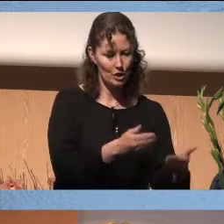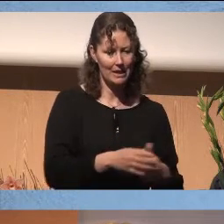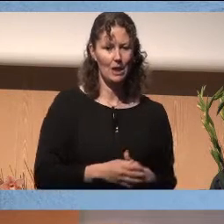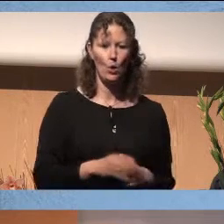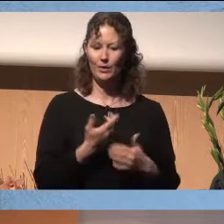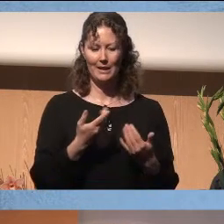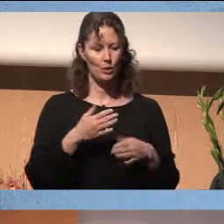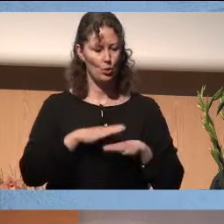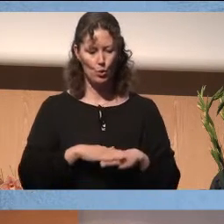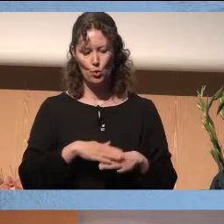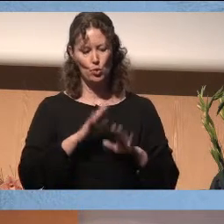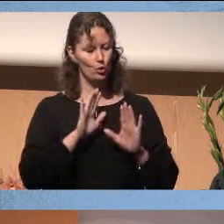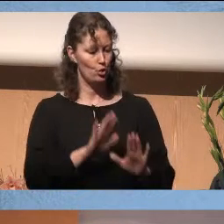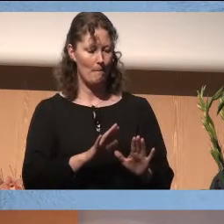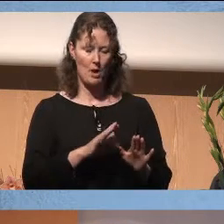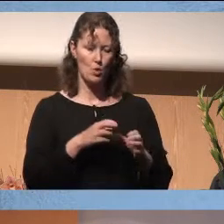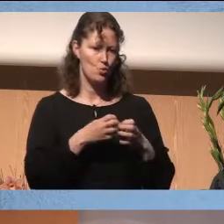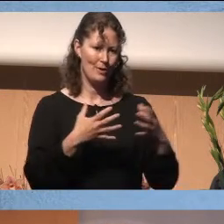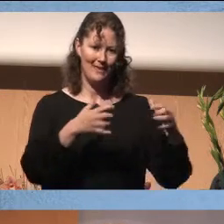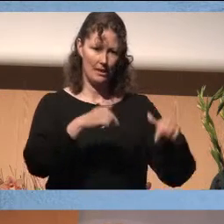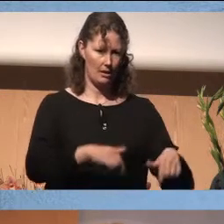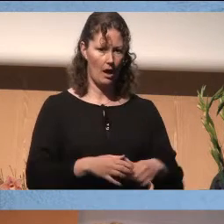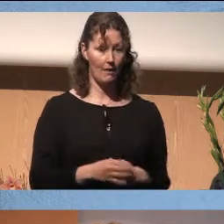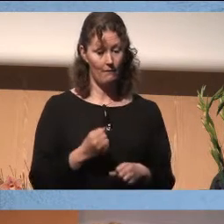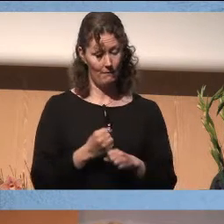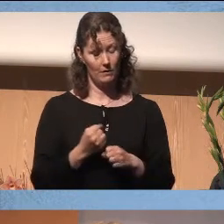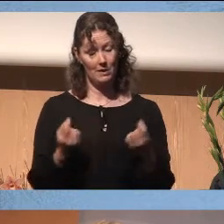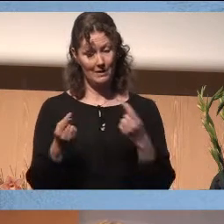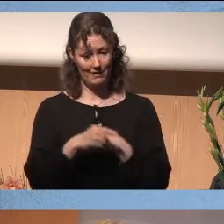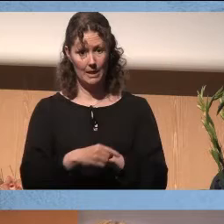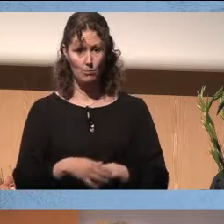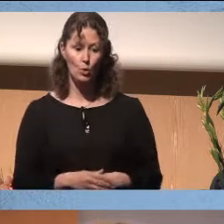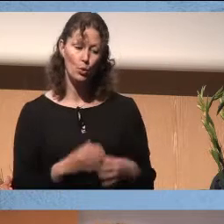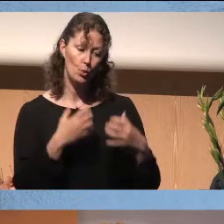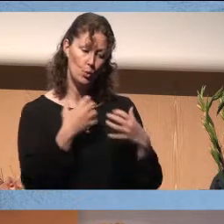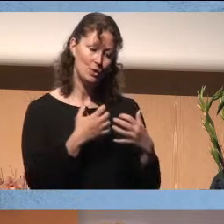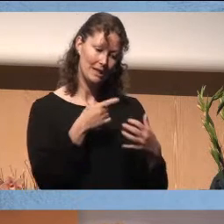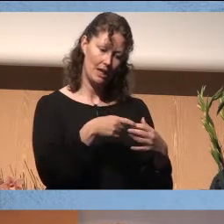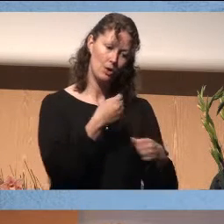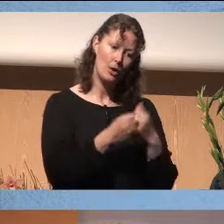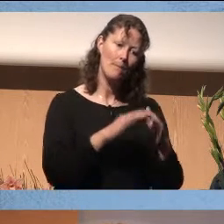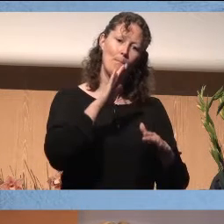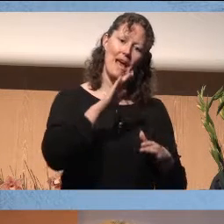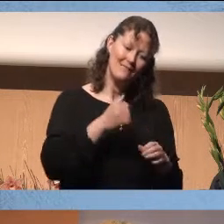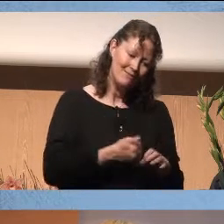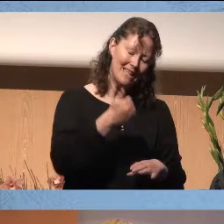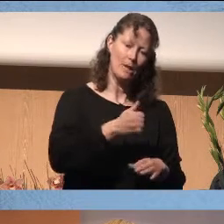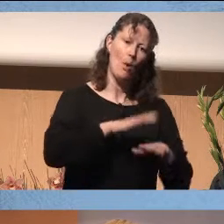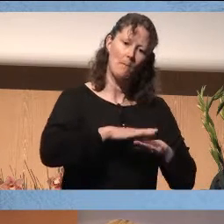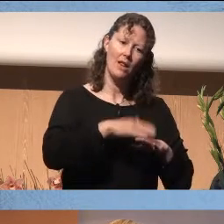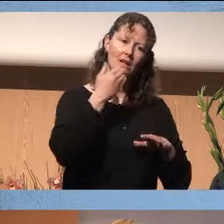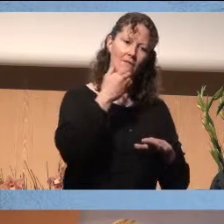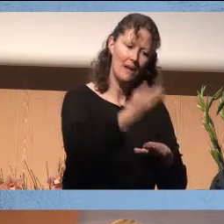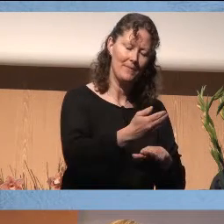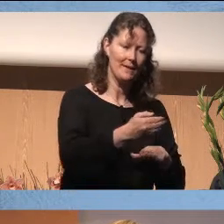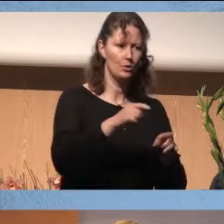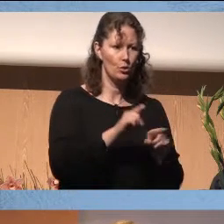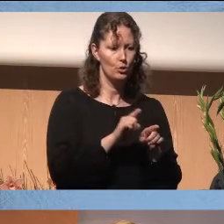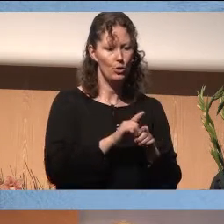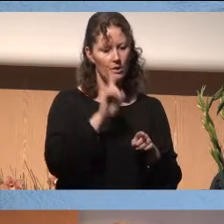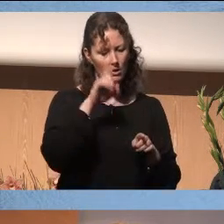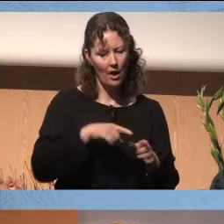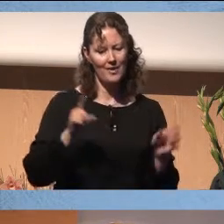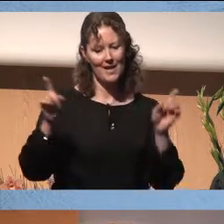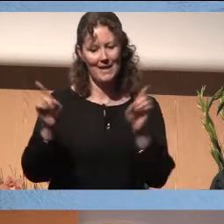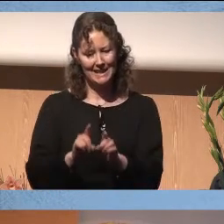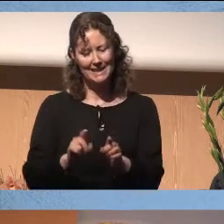til å stoppe dagens utvikling. Tvert imot, usikkerhet gjør det enda viktigere å planlegge for fremtiden for å